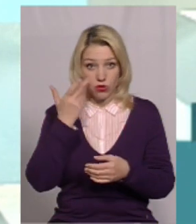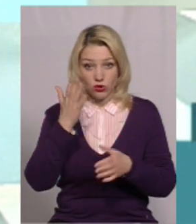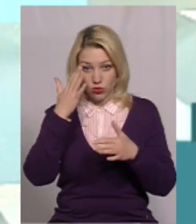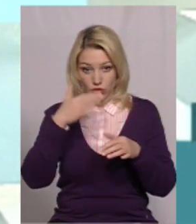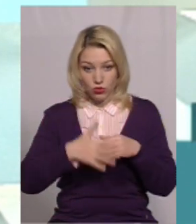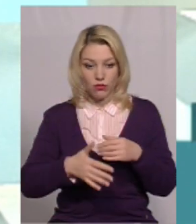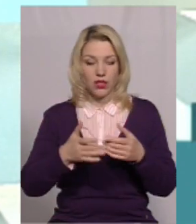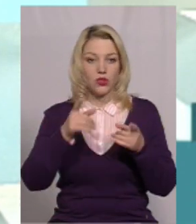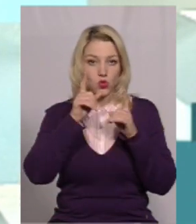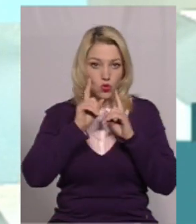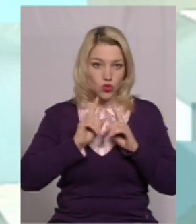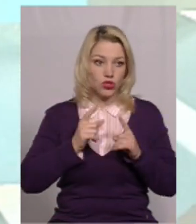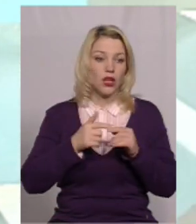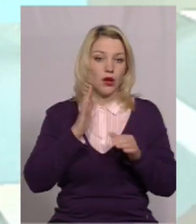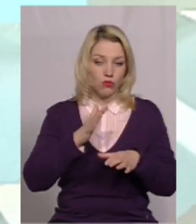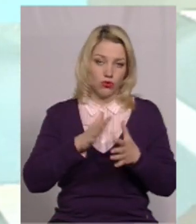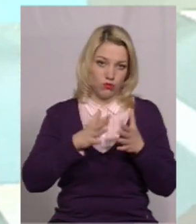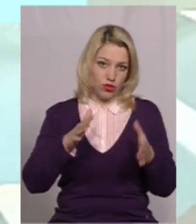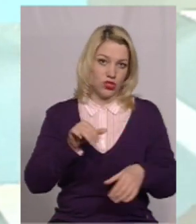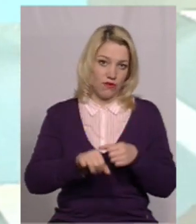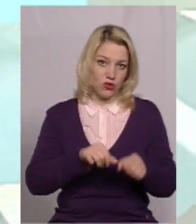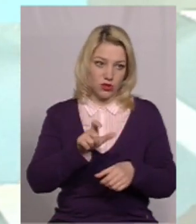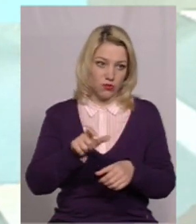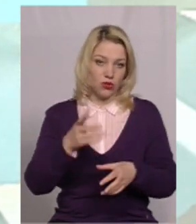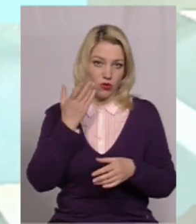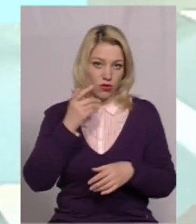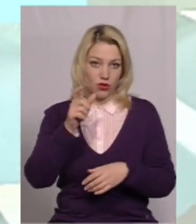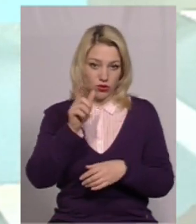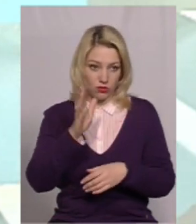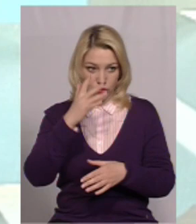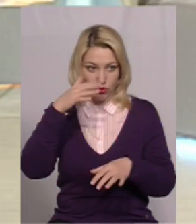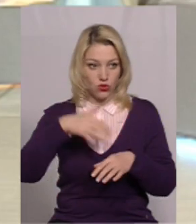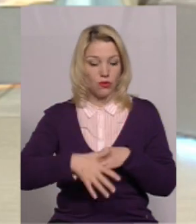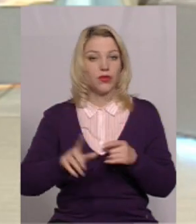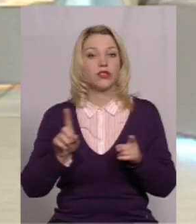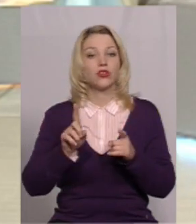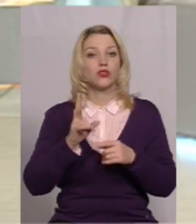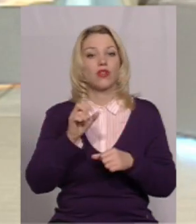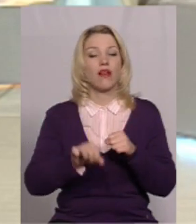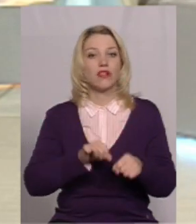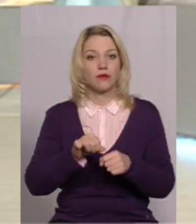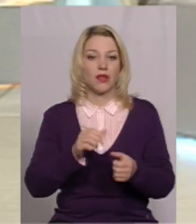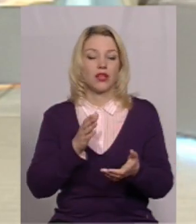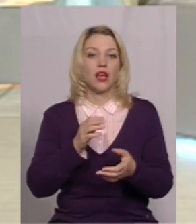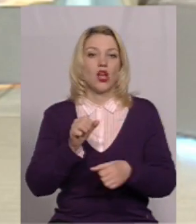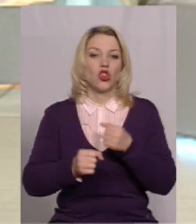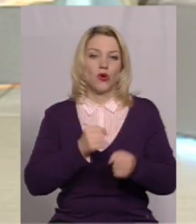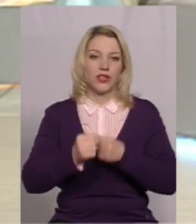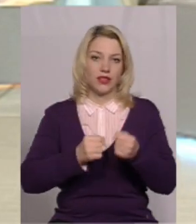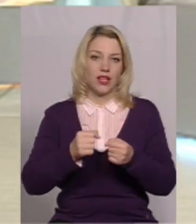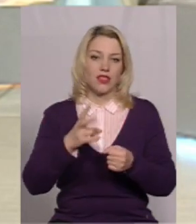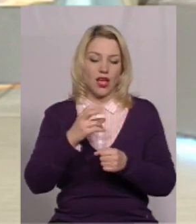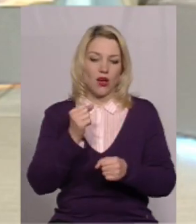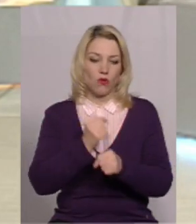зручна інфраструктура, тоді будуть велосипедисти. Коли людина буде розуміти, що на велосипеді вона добереться до роботи за 20